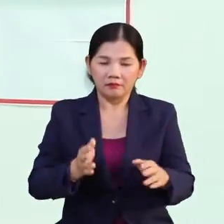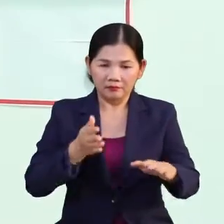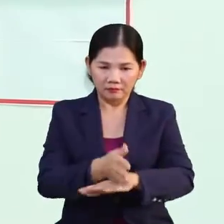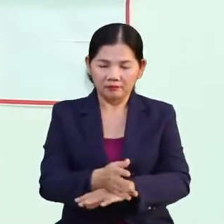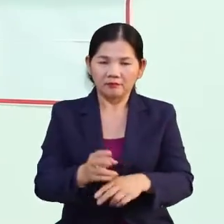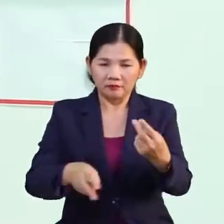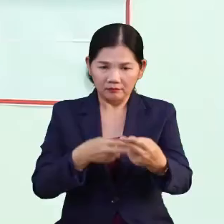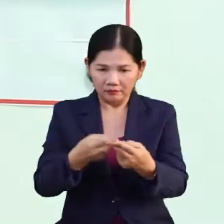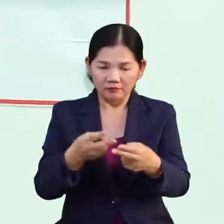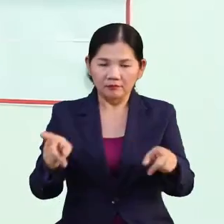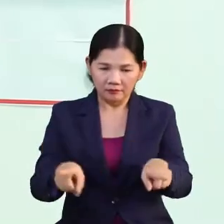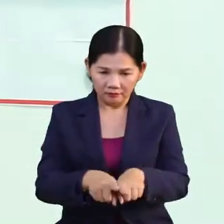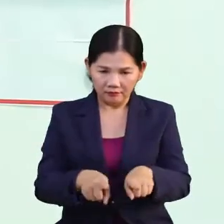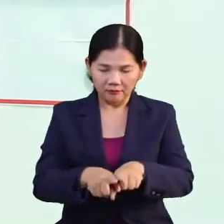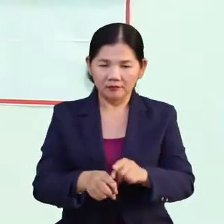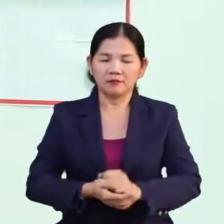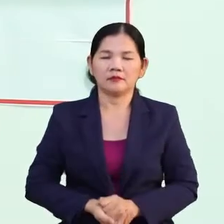ត់កូនណា